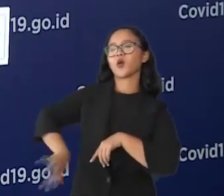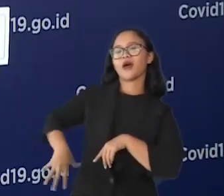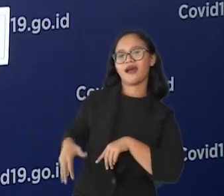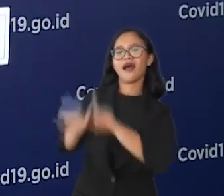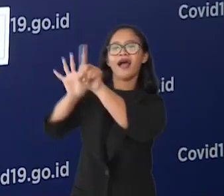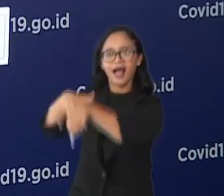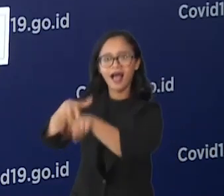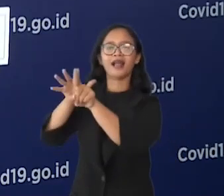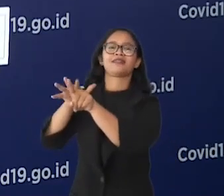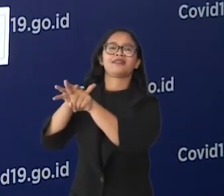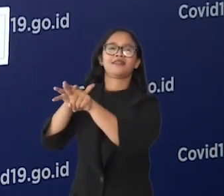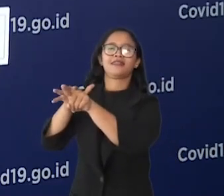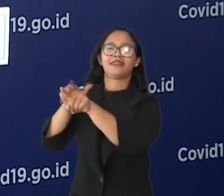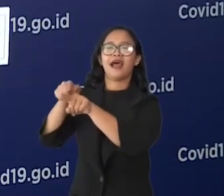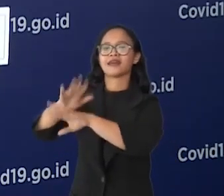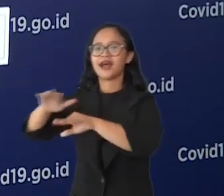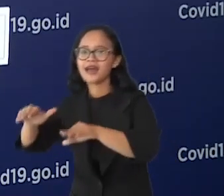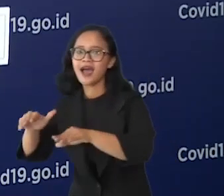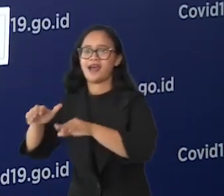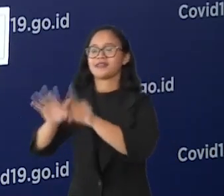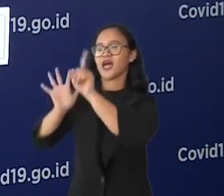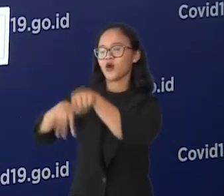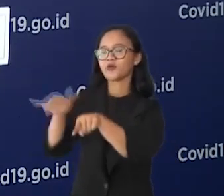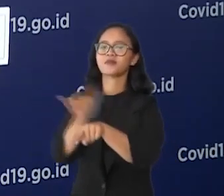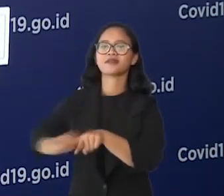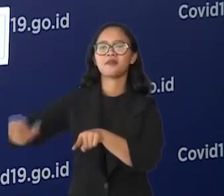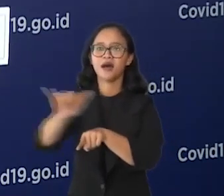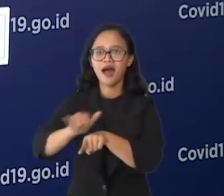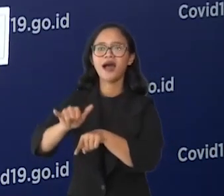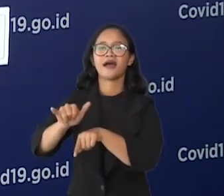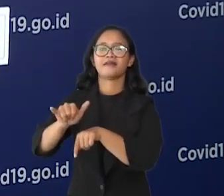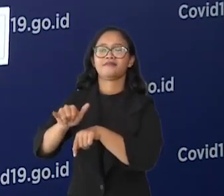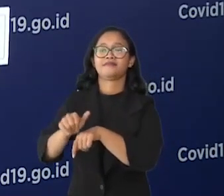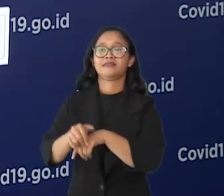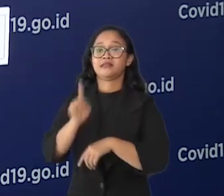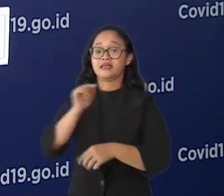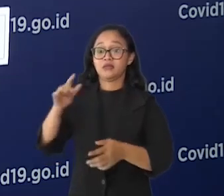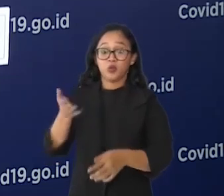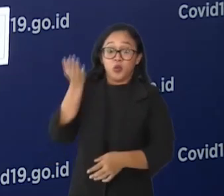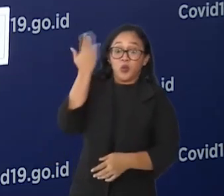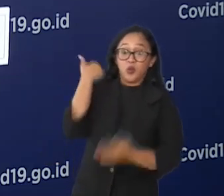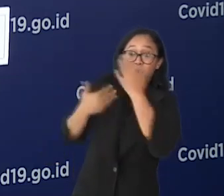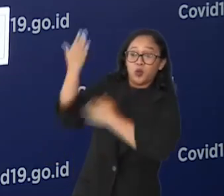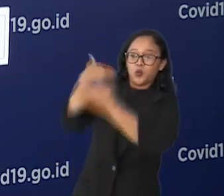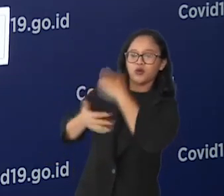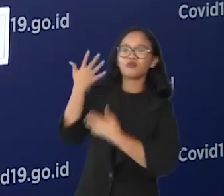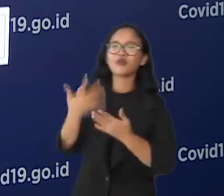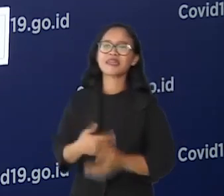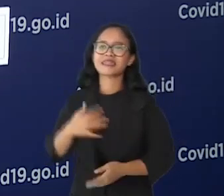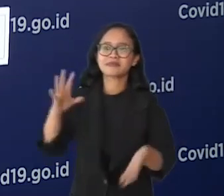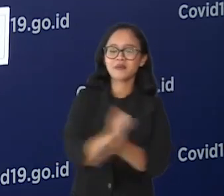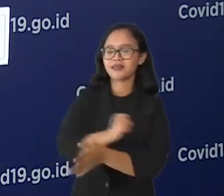istri, dengan anak-anak. Yang pada kondisi tertentu kita alpa dan hilang kesempatan itu. Qiyamul